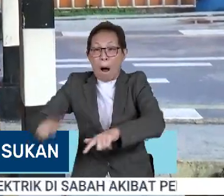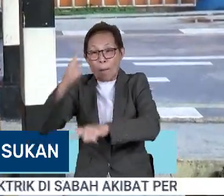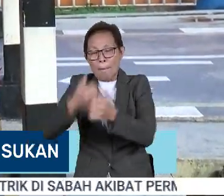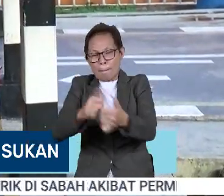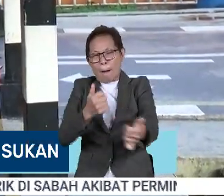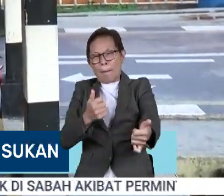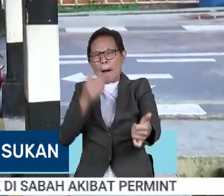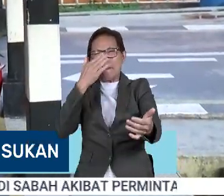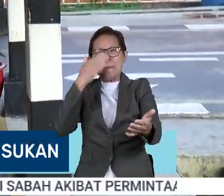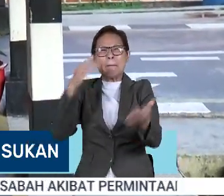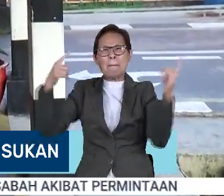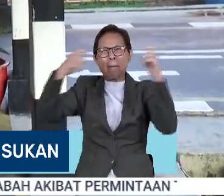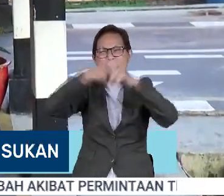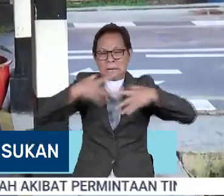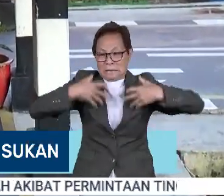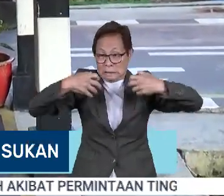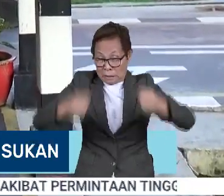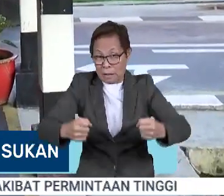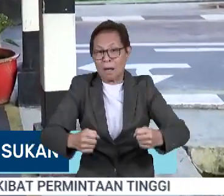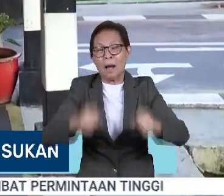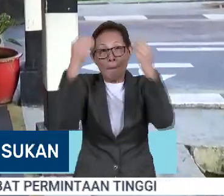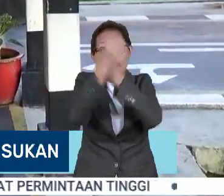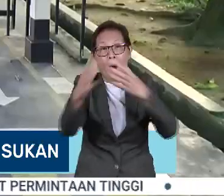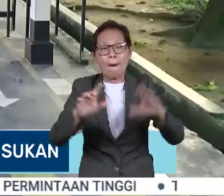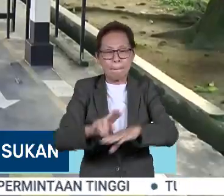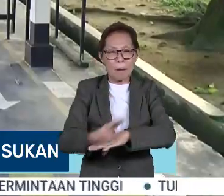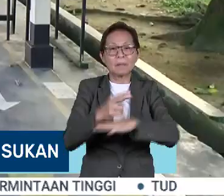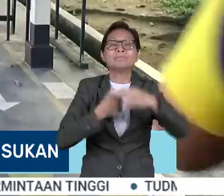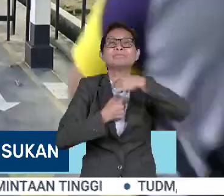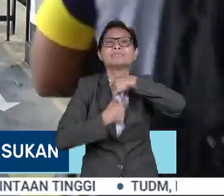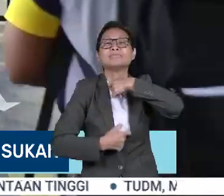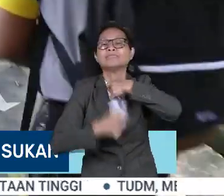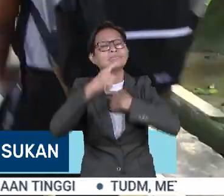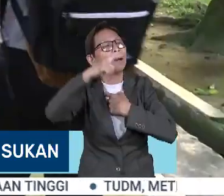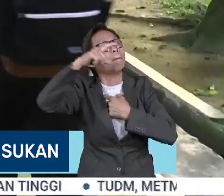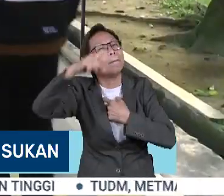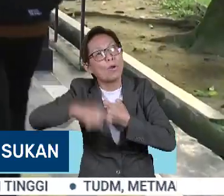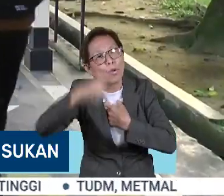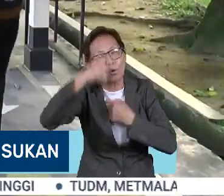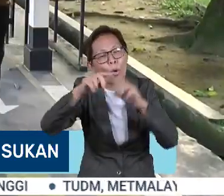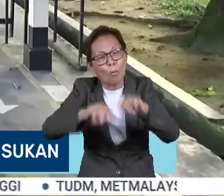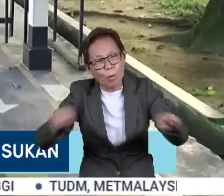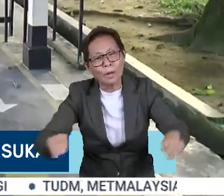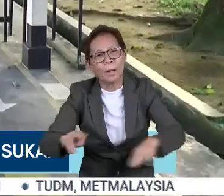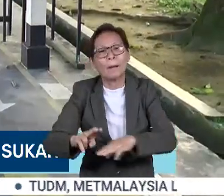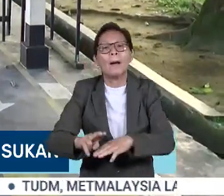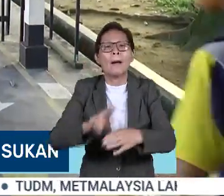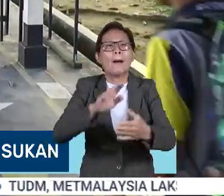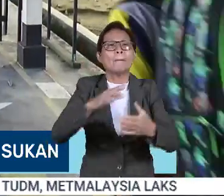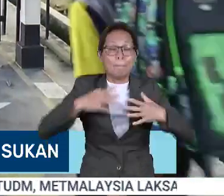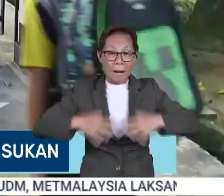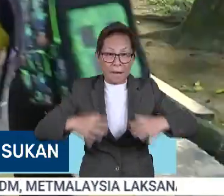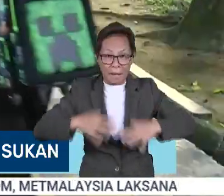mengkilat sebaran komplikasi kepada kesehatan turimalumkan pemakaian tali leher tidak diwajibkan bagi murid yang memakai pakaian